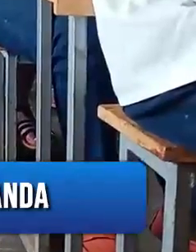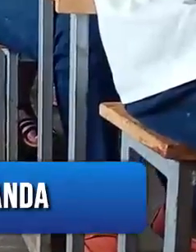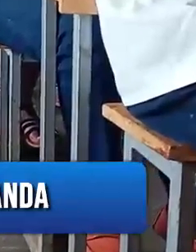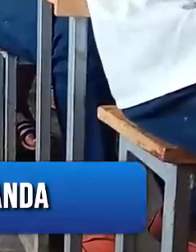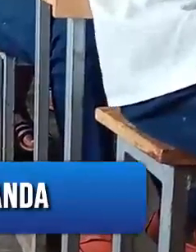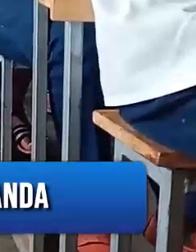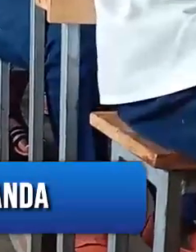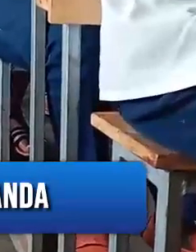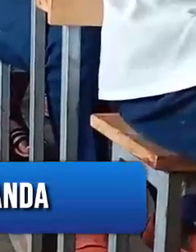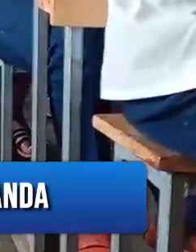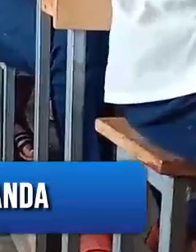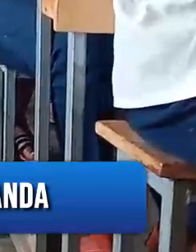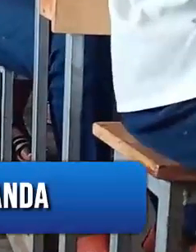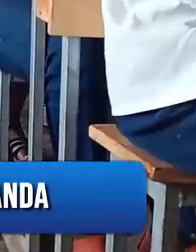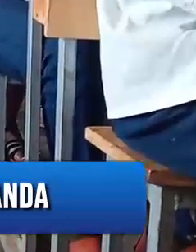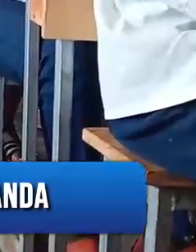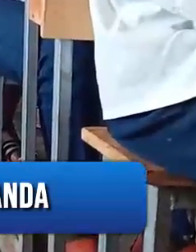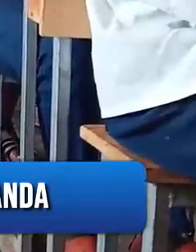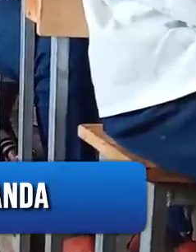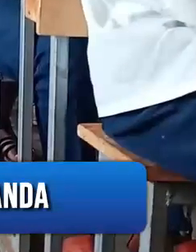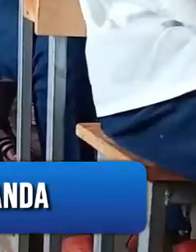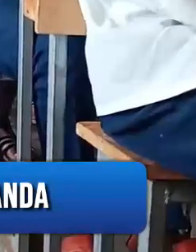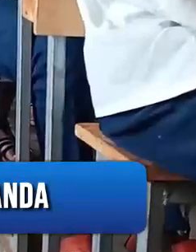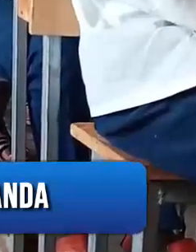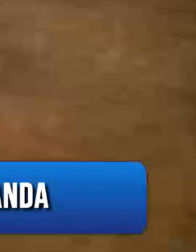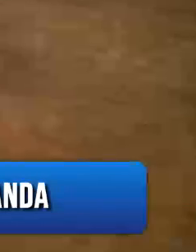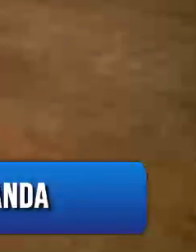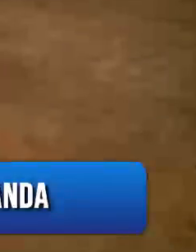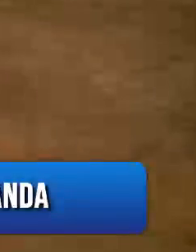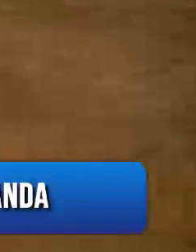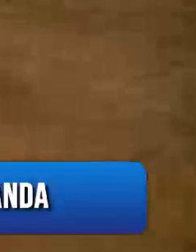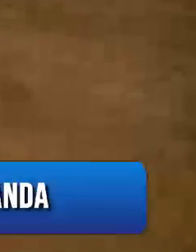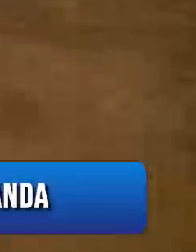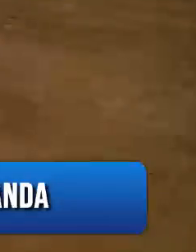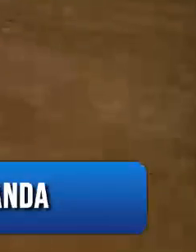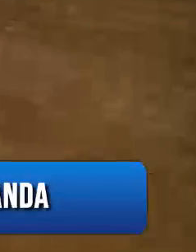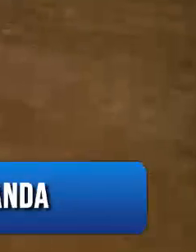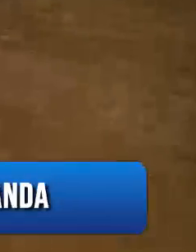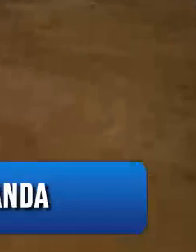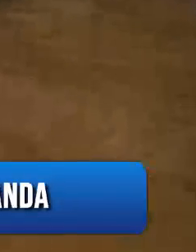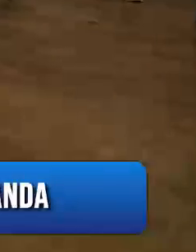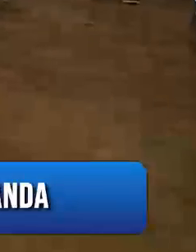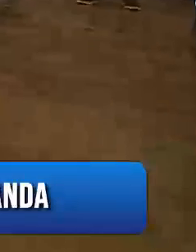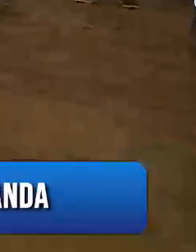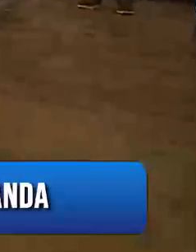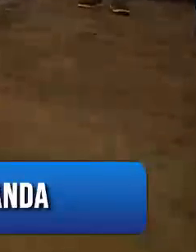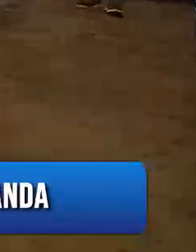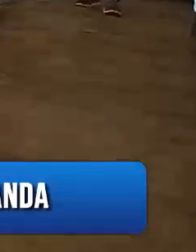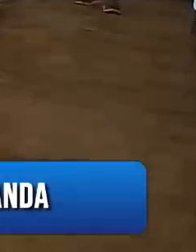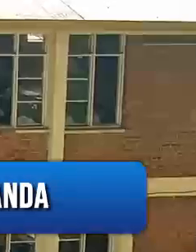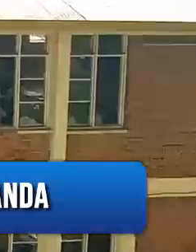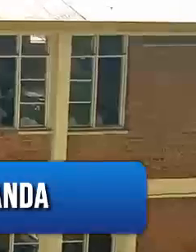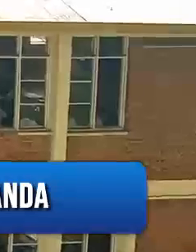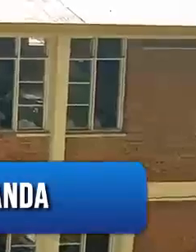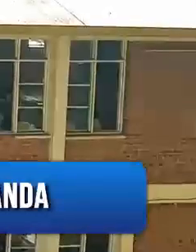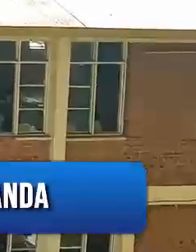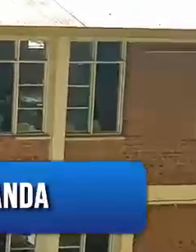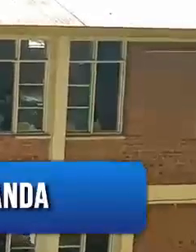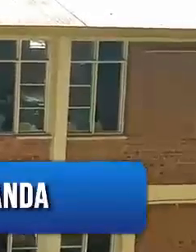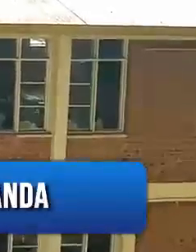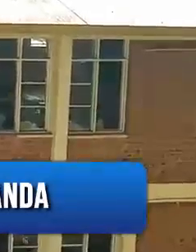cyane kugira ngo ninjye munuza mu ntebe bikaba ngombwa ko akaguru gafungura karambura cyane bagenzi abari